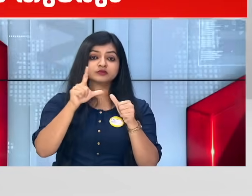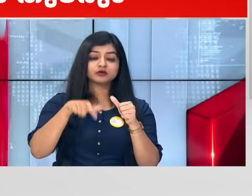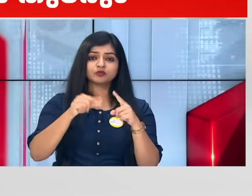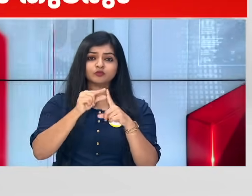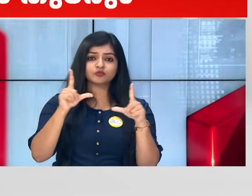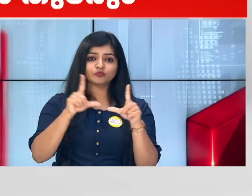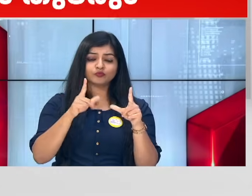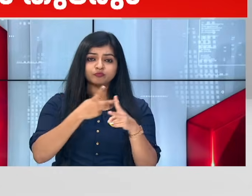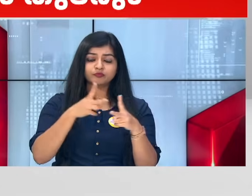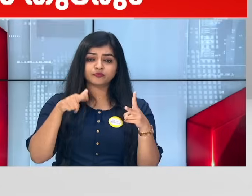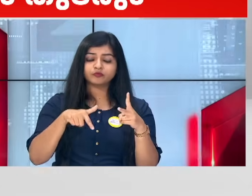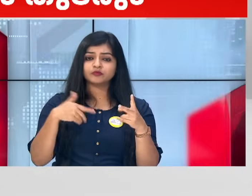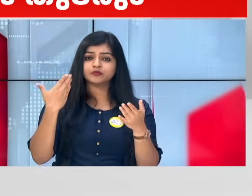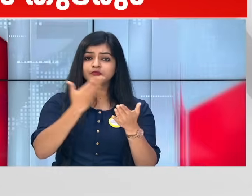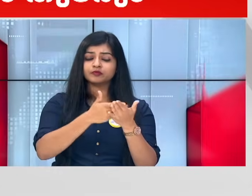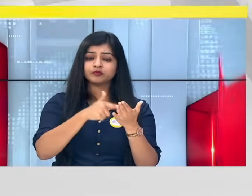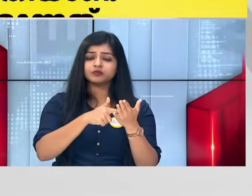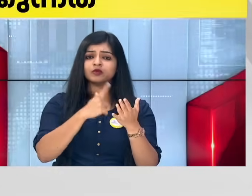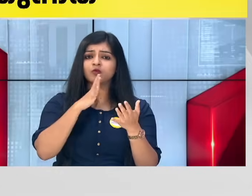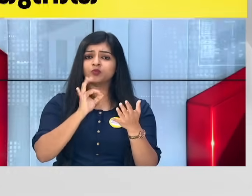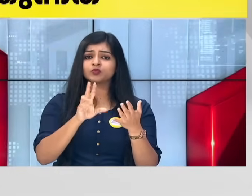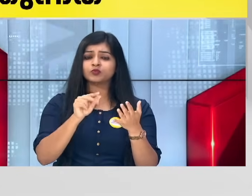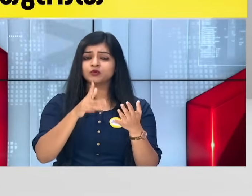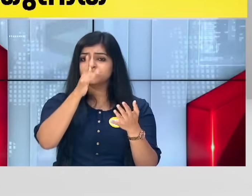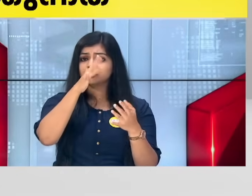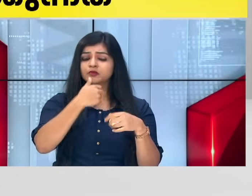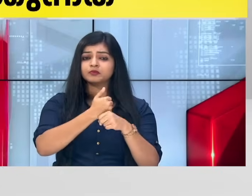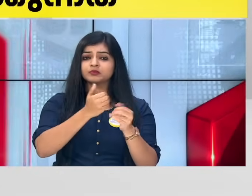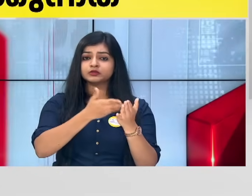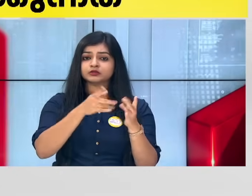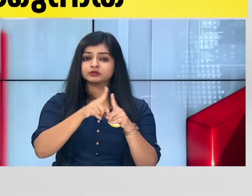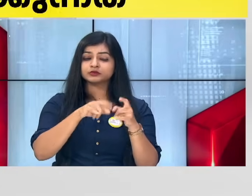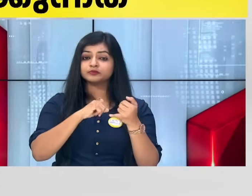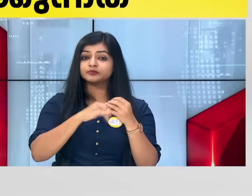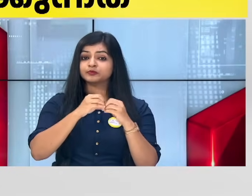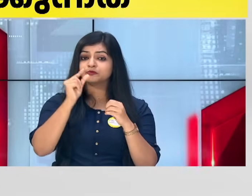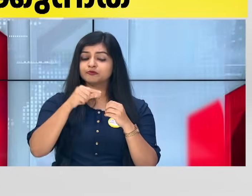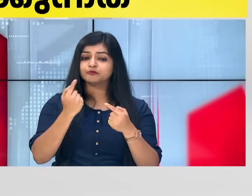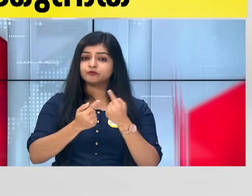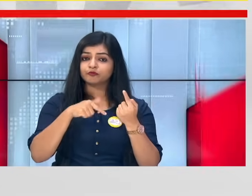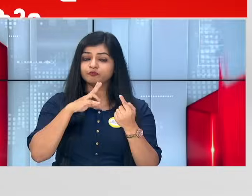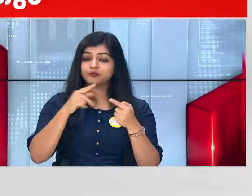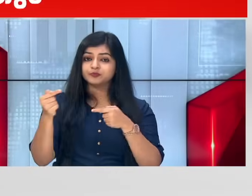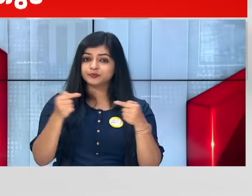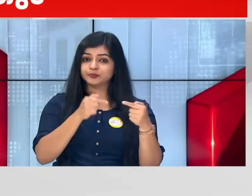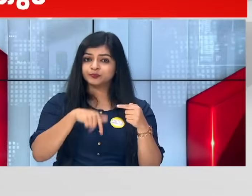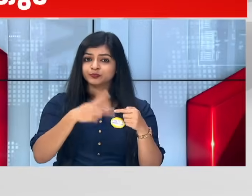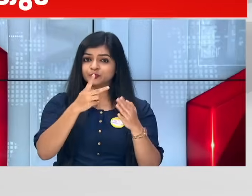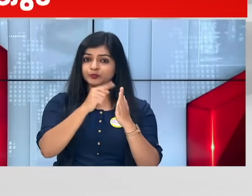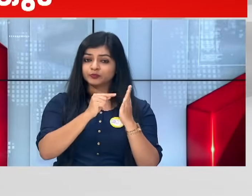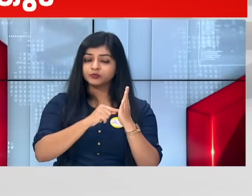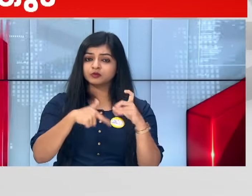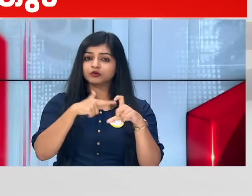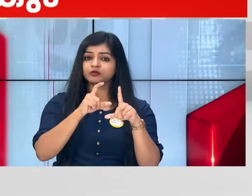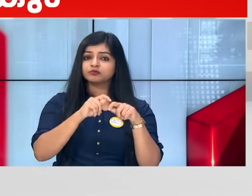ഇഡി സമർപ്പിച്ച ഡിജിറ്റൽ തെളിവുകളെല്ലാം തന്നെ കൃത്രിമമായി ഉണ്ടാക്കിയതാണ് എന്നൊരു വാദവും സെന്തിൽ ബാലാജിയുടെ ഭാഗത്തു നിന്നുണ്ട്. ഇന്ന് ഈ 2 വാദങ്ങളും ഇന്നിപ്പോൾ ഇഡി തള്ളുകയാണ് ഉണ്ടായത്.